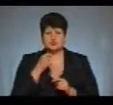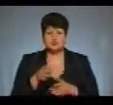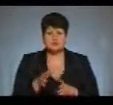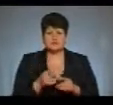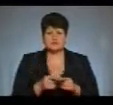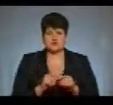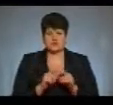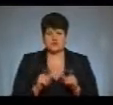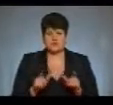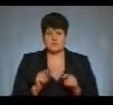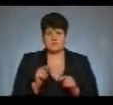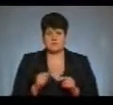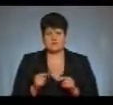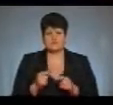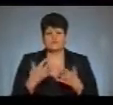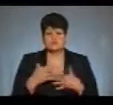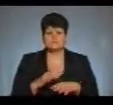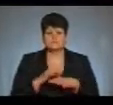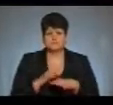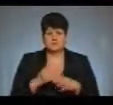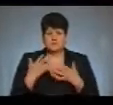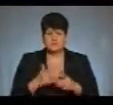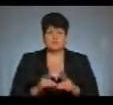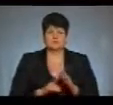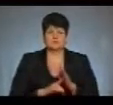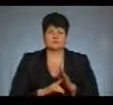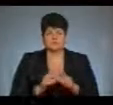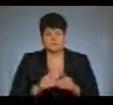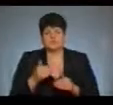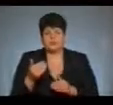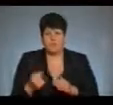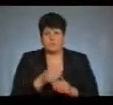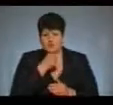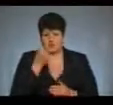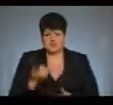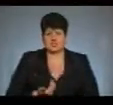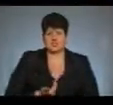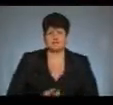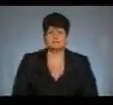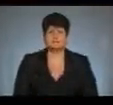школі, то, що ми його пройшли і вже переступаємо в доросле життя.